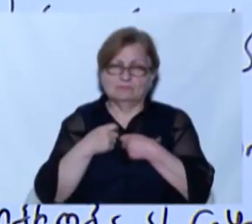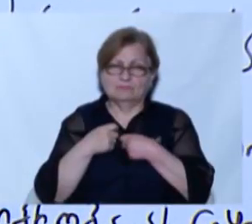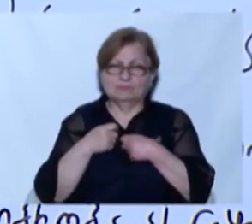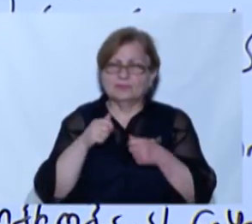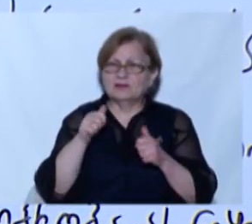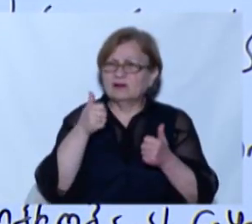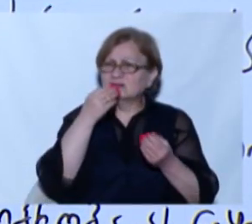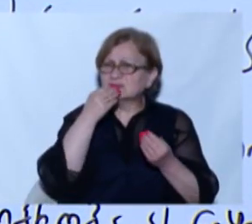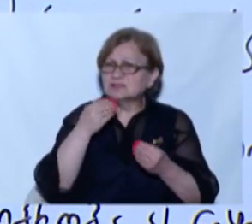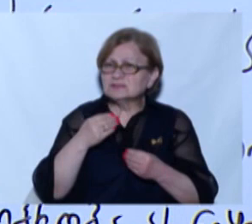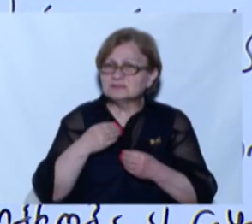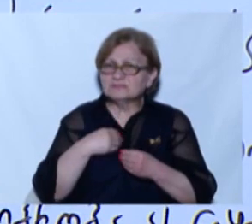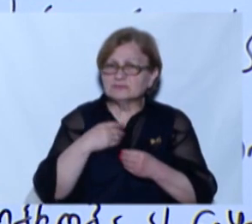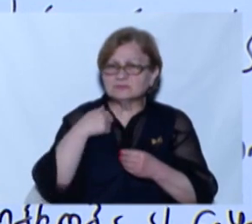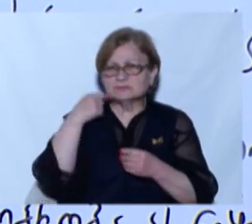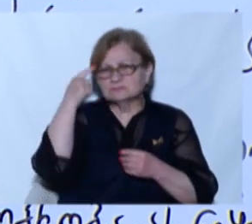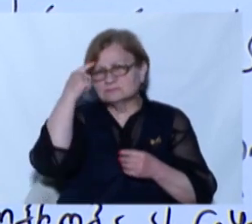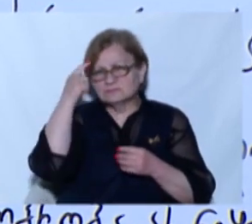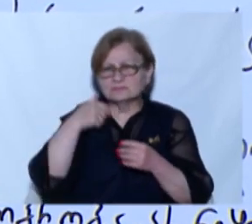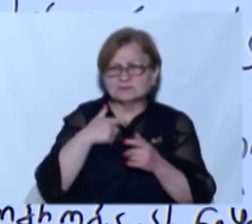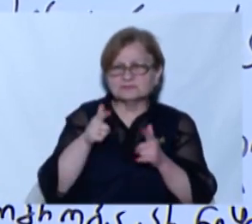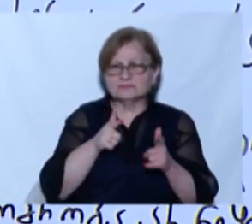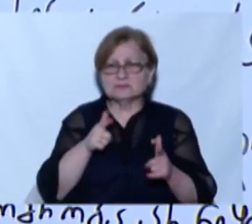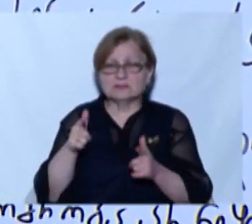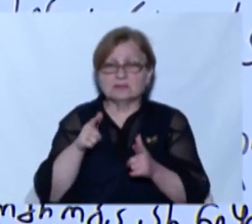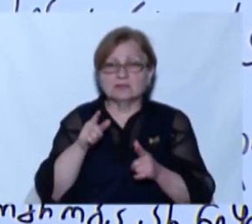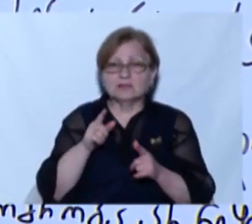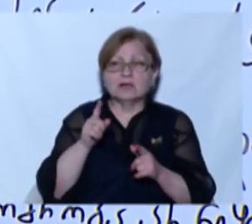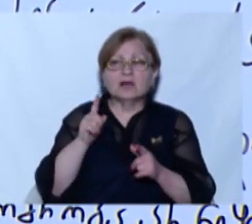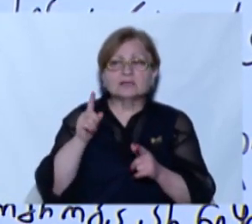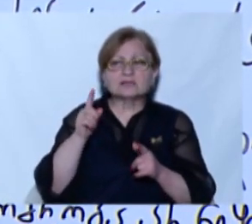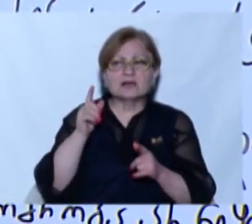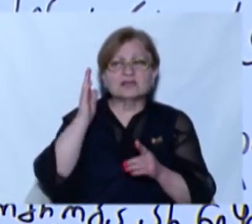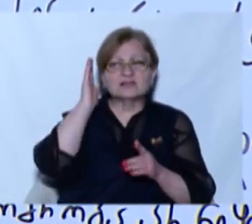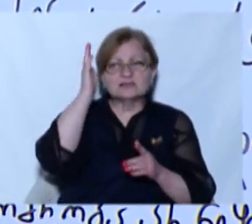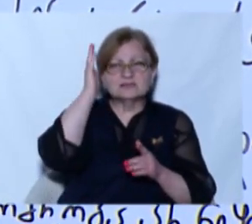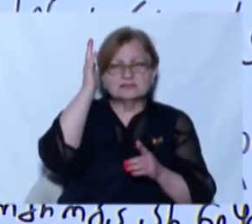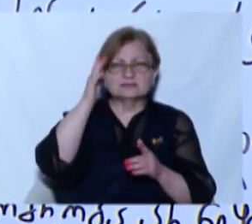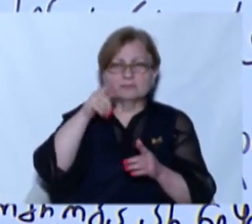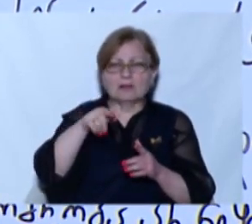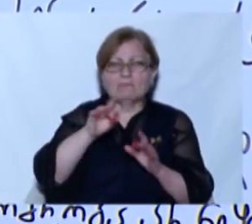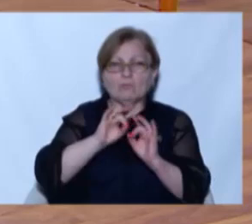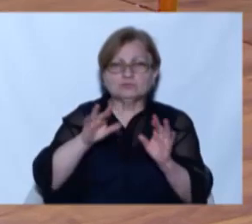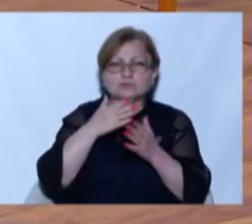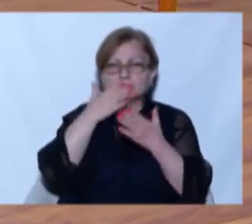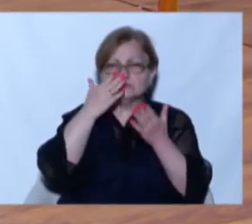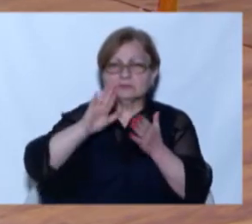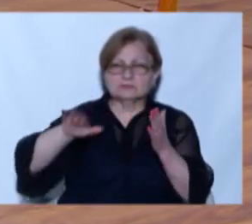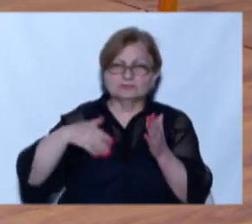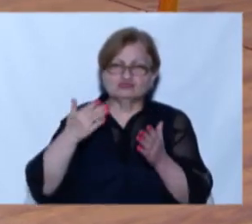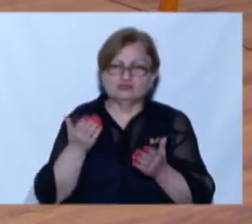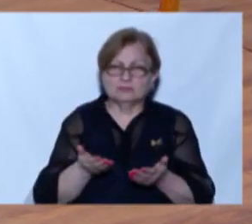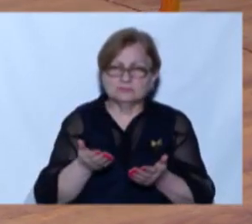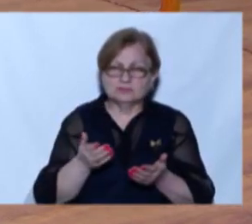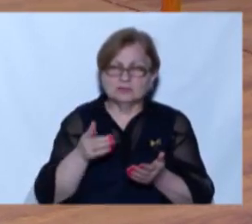რისთვის განგვაწყო? რა იქნება ამ მოთხრობის წაკითხვის შემდეგ, ამ